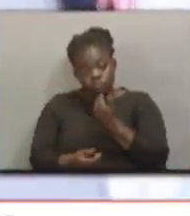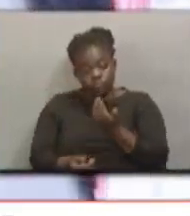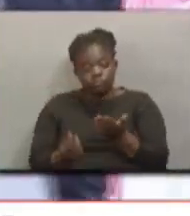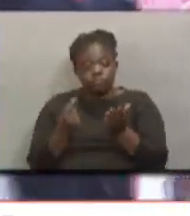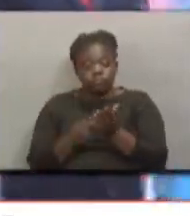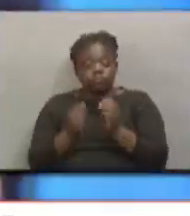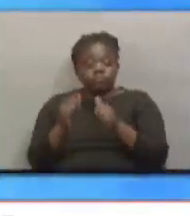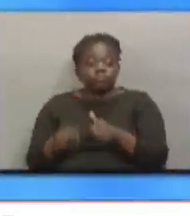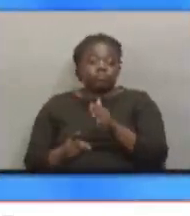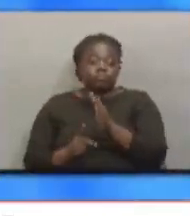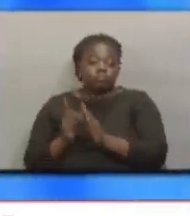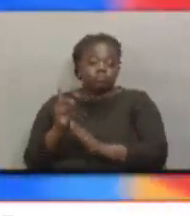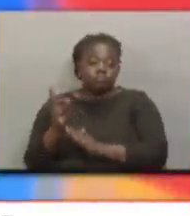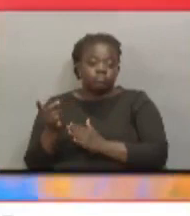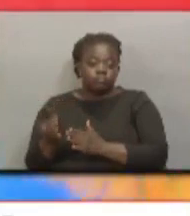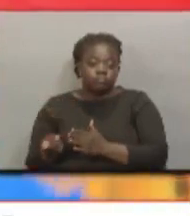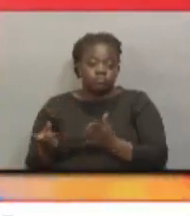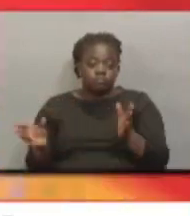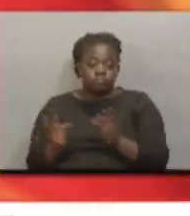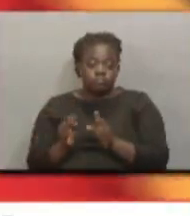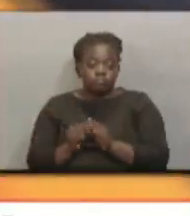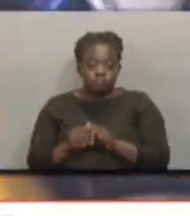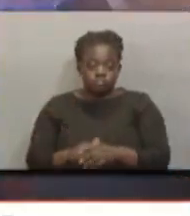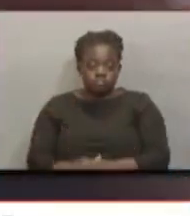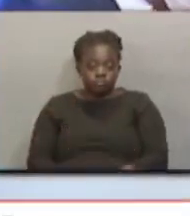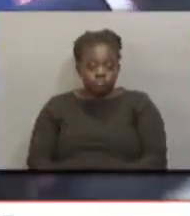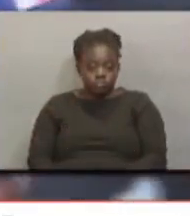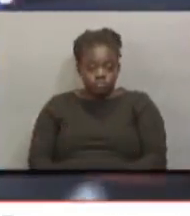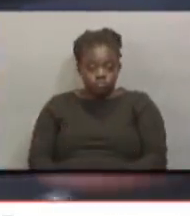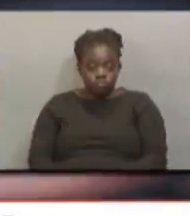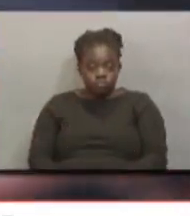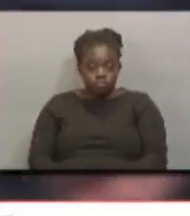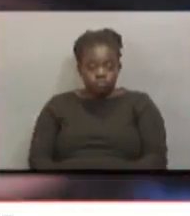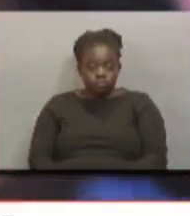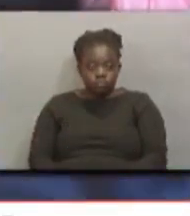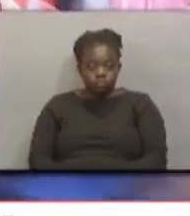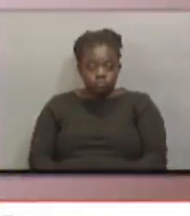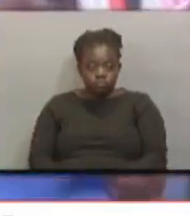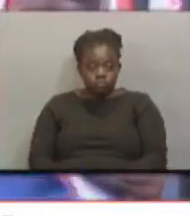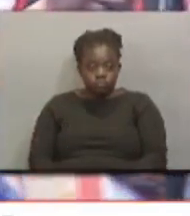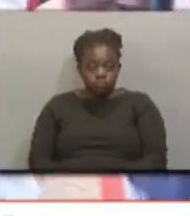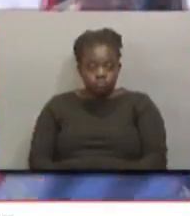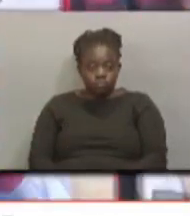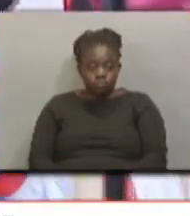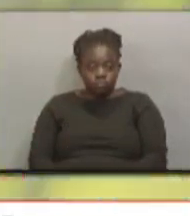Uganda lw'enaakulaakulana. Maria Nantumbwe yakusakidde gule ino ku Obukedde TV.